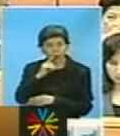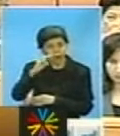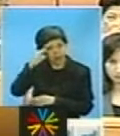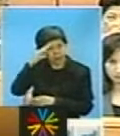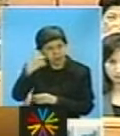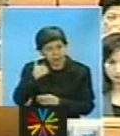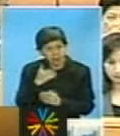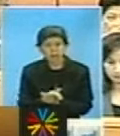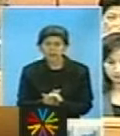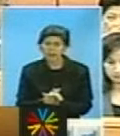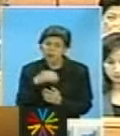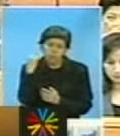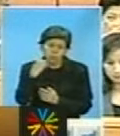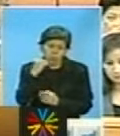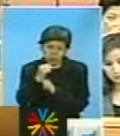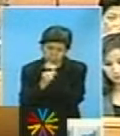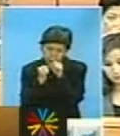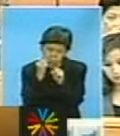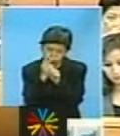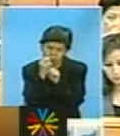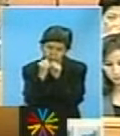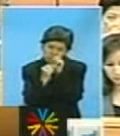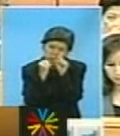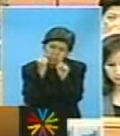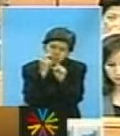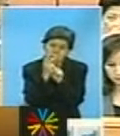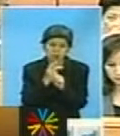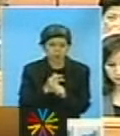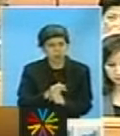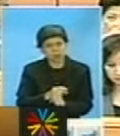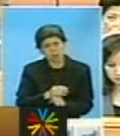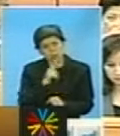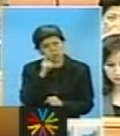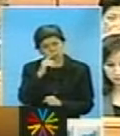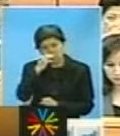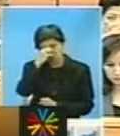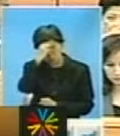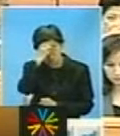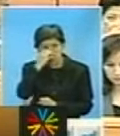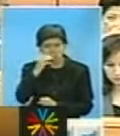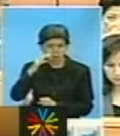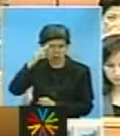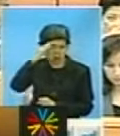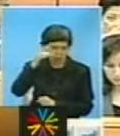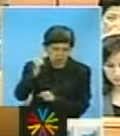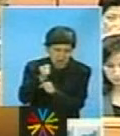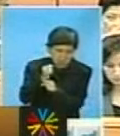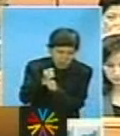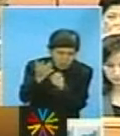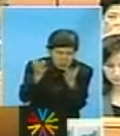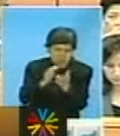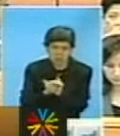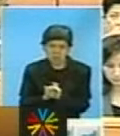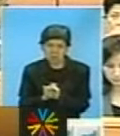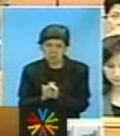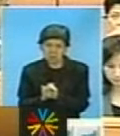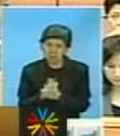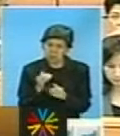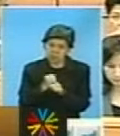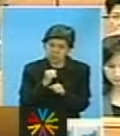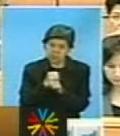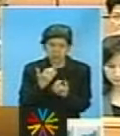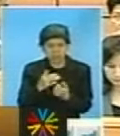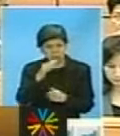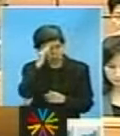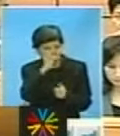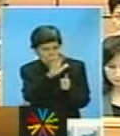เลยตลอดเวลา 2-3ปีที่ผ่านมาเนี่ยโกรธเคืองว่ากองทัพไม่ได้ประพฤติตัวว่านอนสอนง่ายเหมือนพล